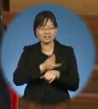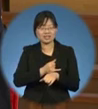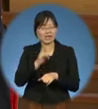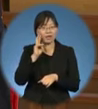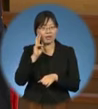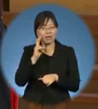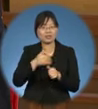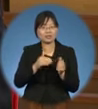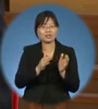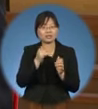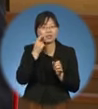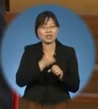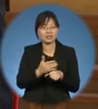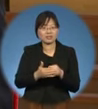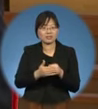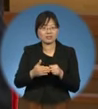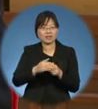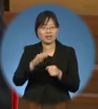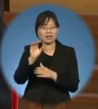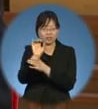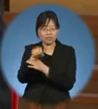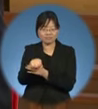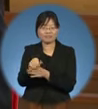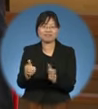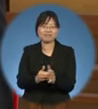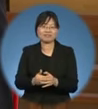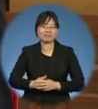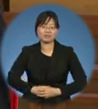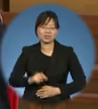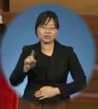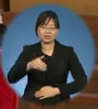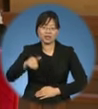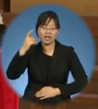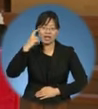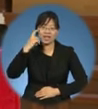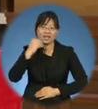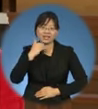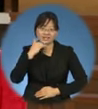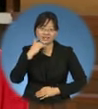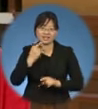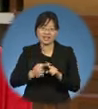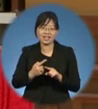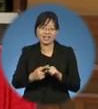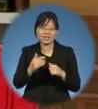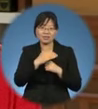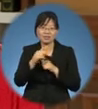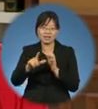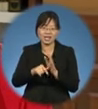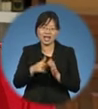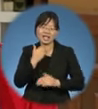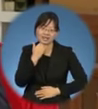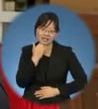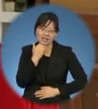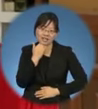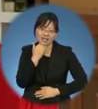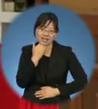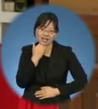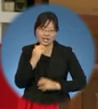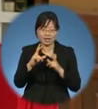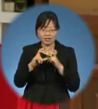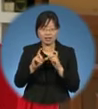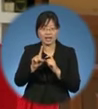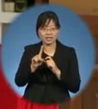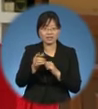아니에요. 그래서 좋다고. 예. 어디로 가셨어요? 그 기다리다가 이제 부를 때까지 기다리는 거죠. 그때 공을